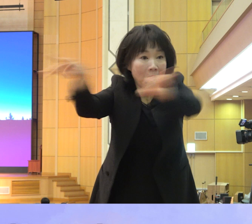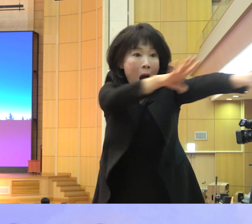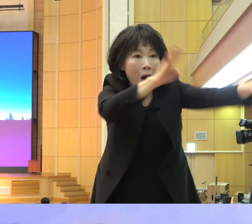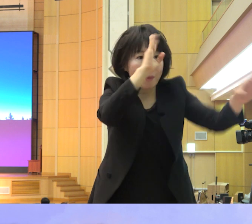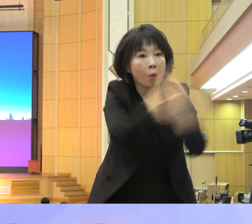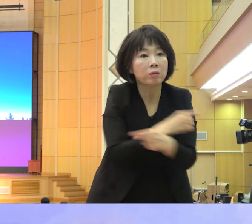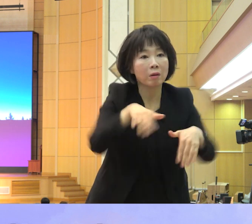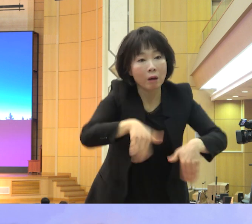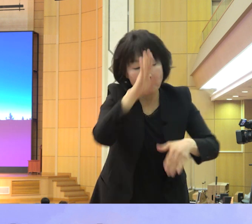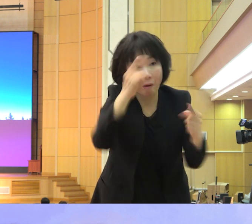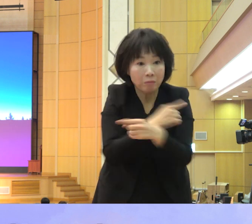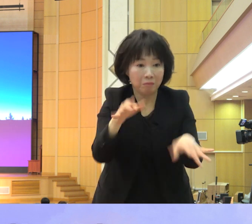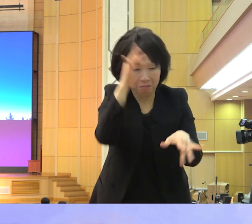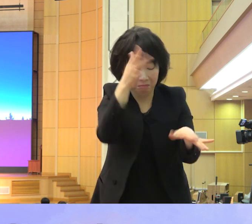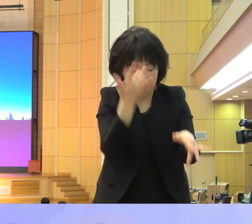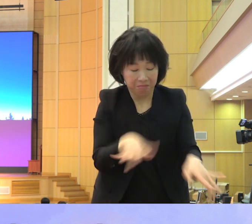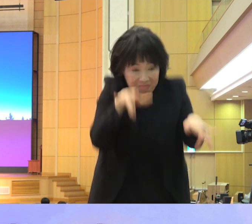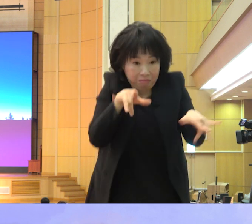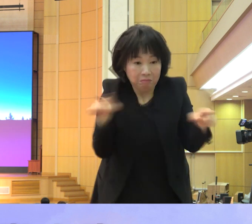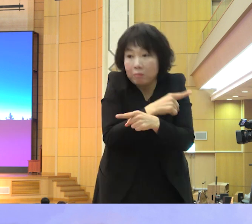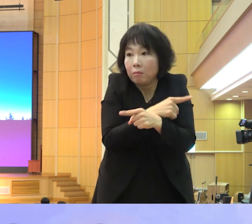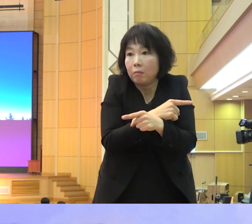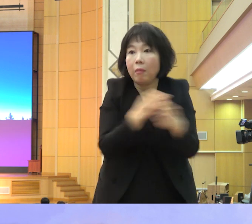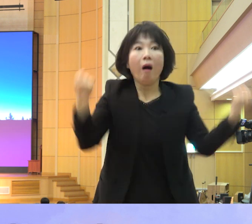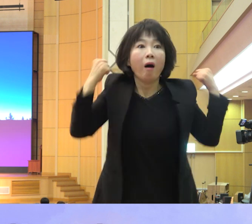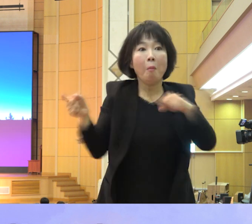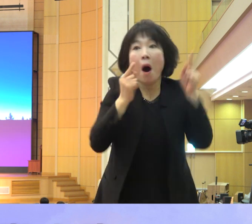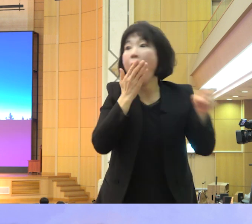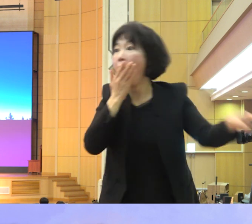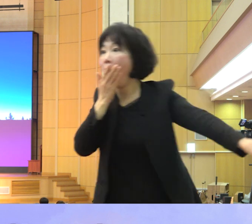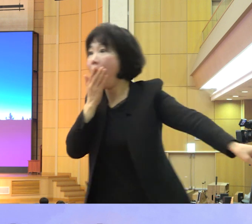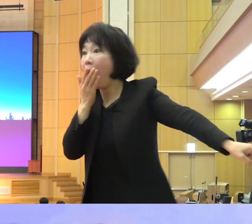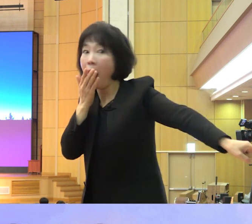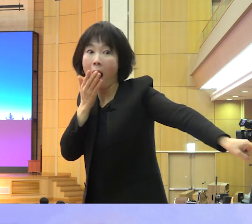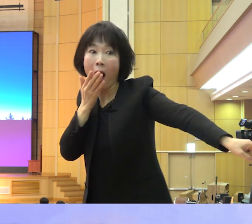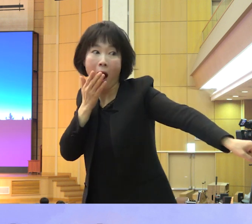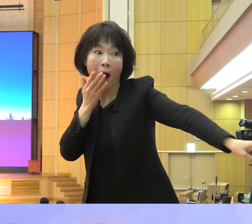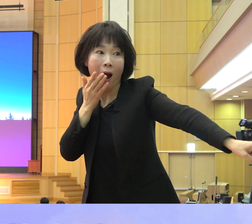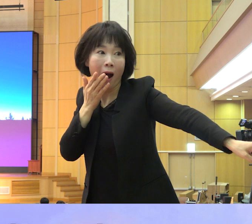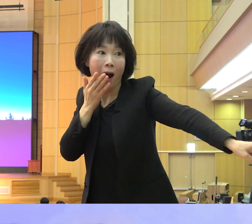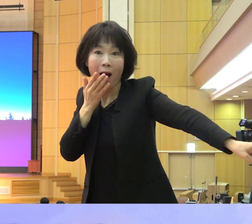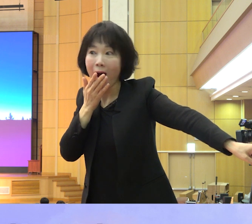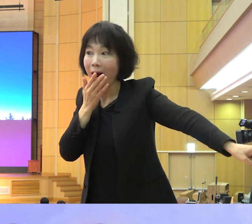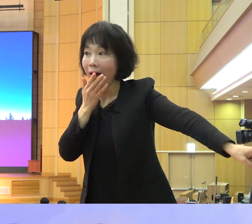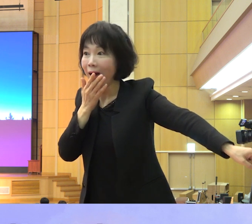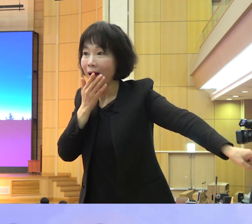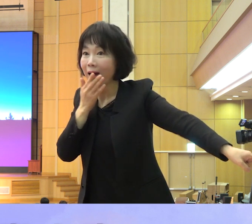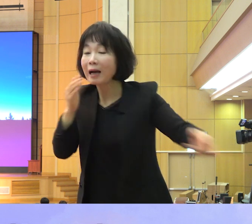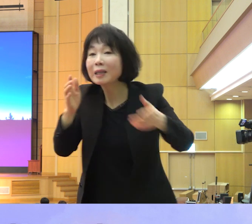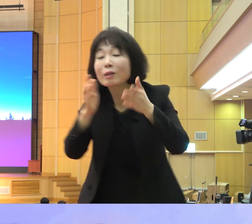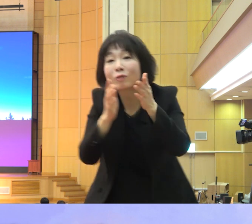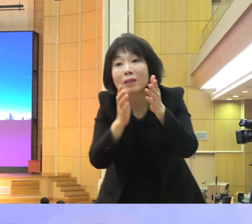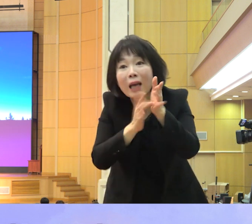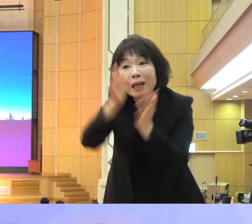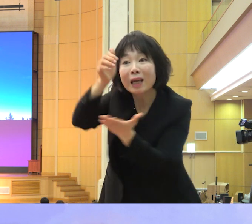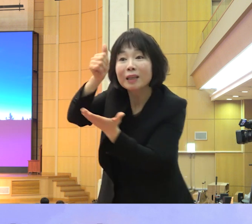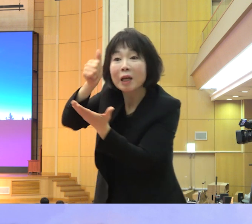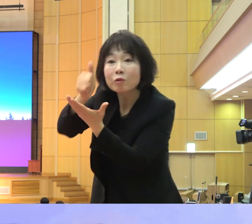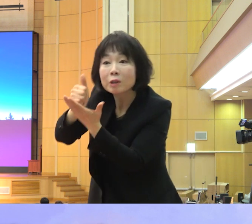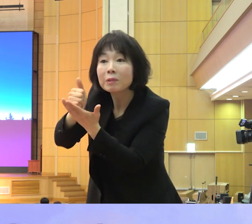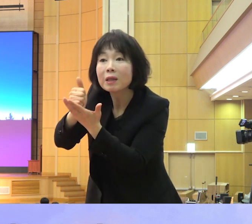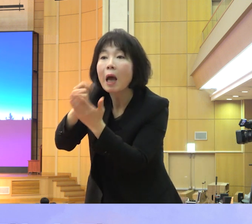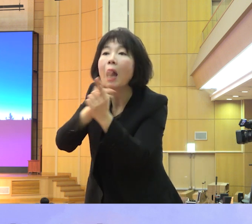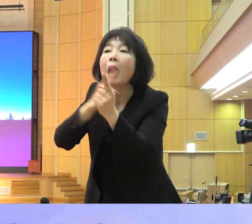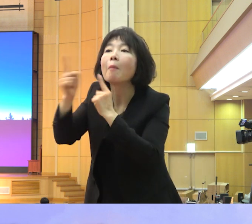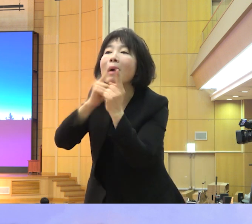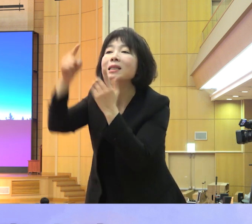거 안 하잖아요. 오자마자 다른 거 안 해요. 뭐 기도해주고 이런 것도 없어요. 오자마자 말씀을 전해주시고 말씀 끝나고